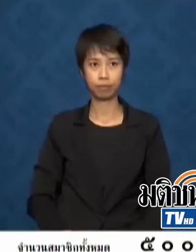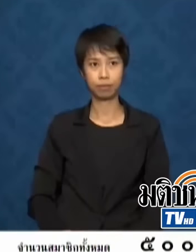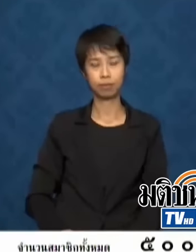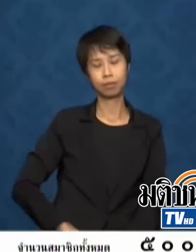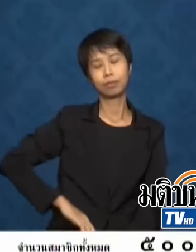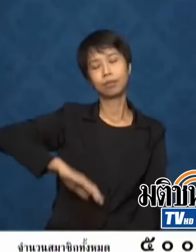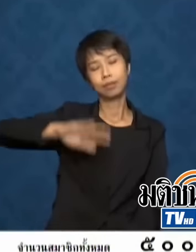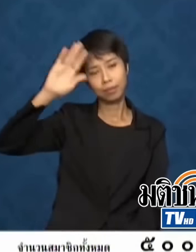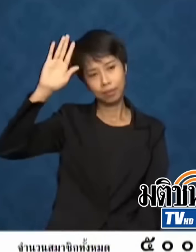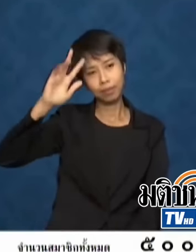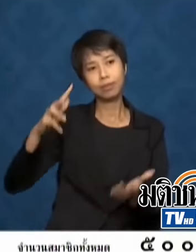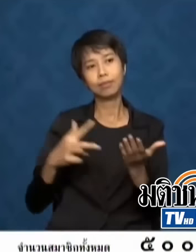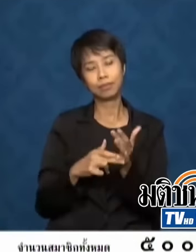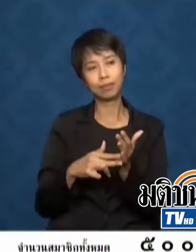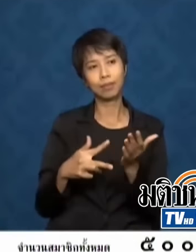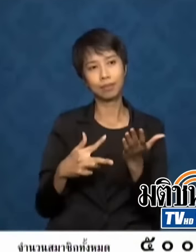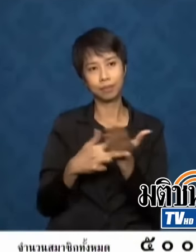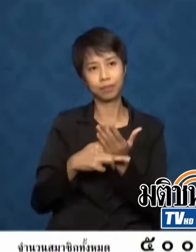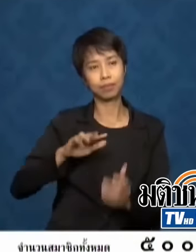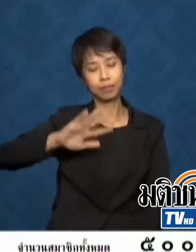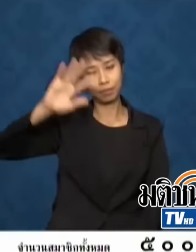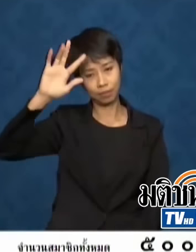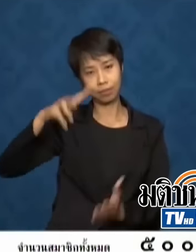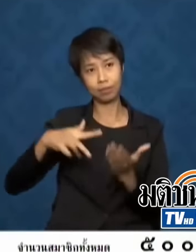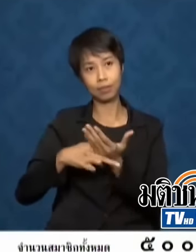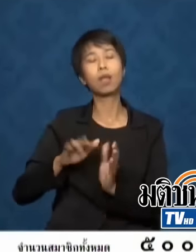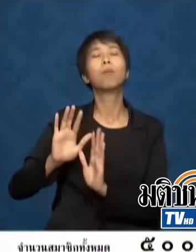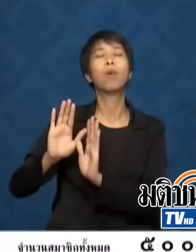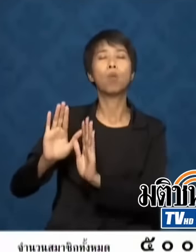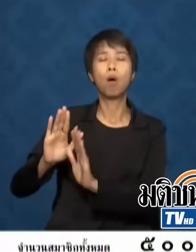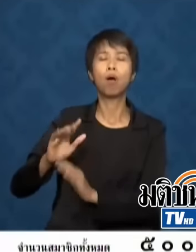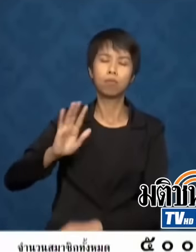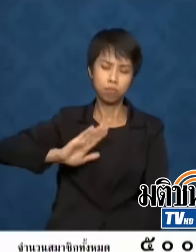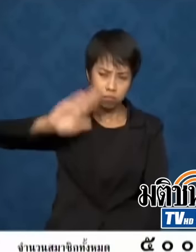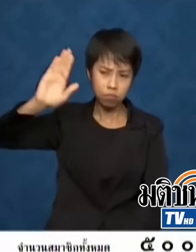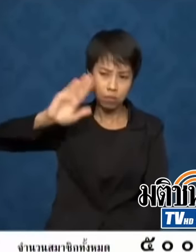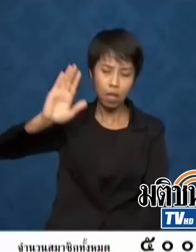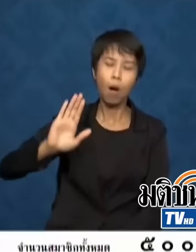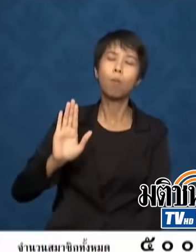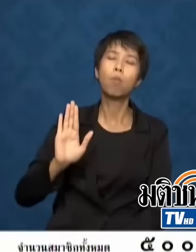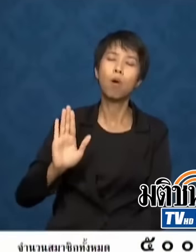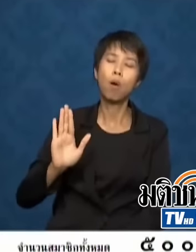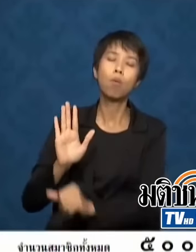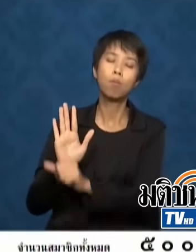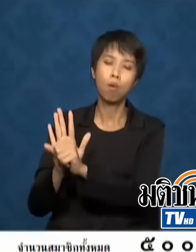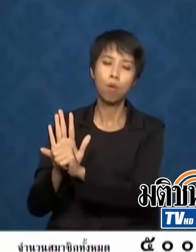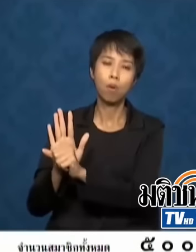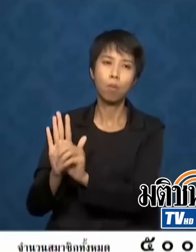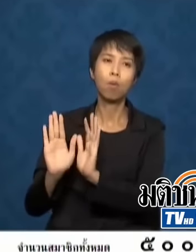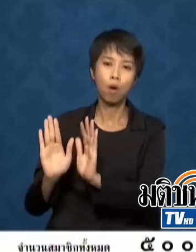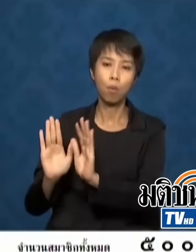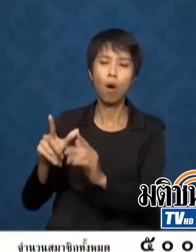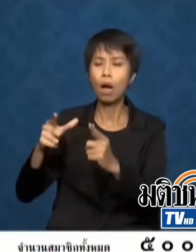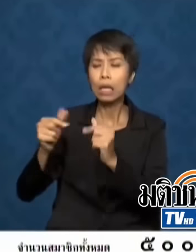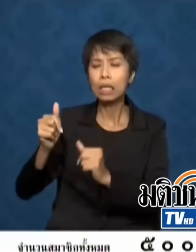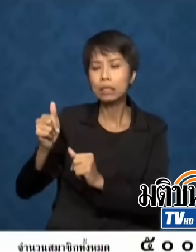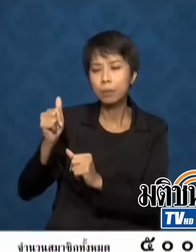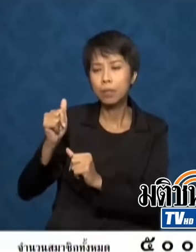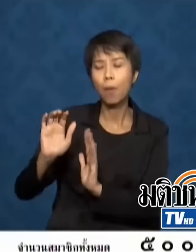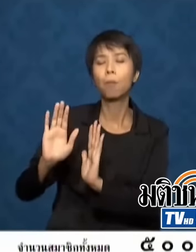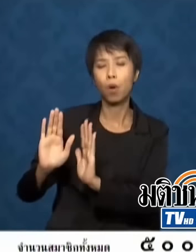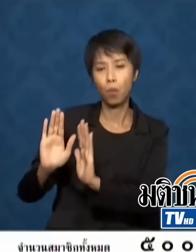คะขอสิทธิภาพทีมค่ะท่านประธานครับขอประท้วง เดี๋ยวพอแล้วครับเป็นปัดพิงเรื่องเดิมนะครับเอา